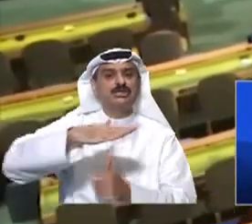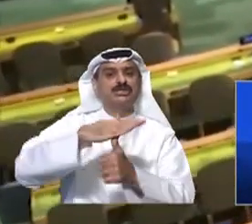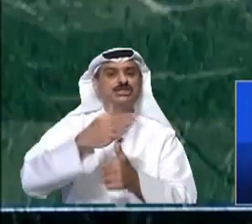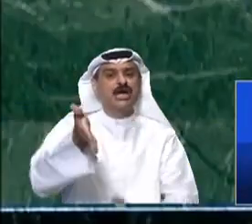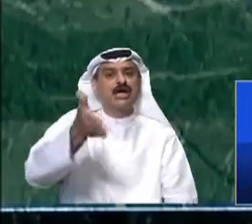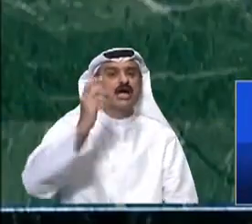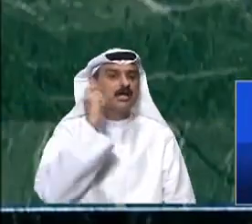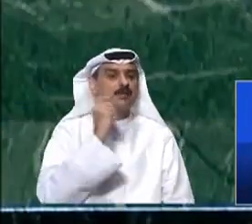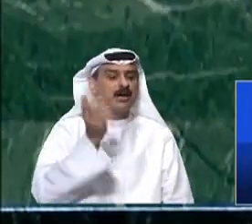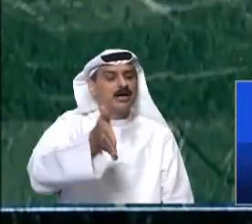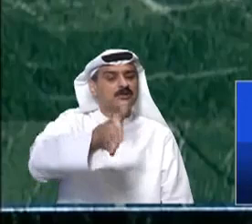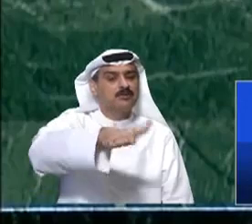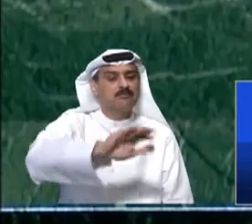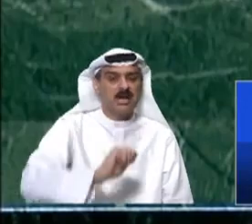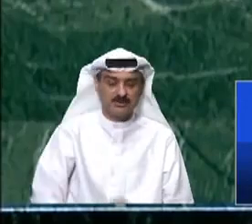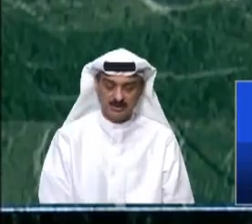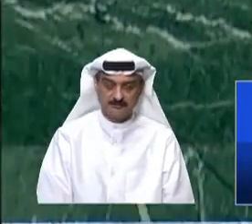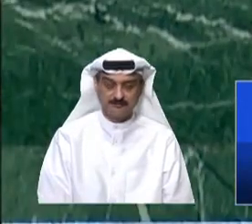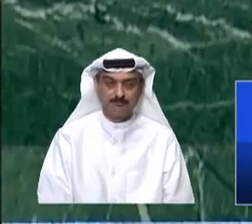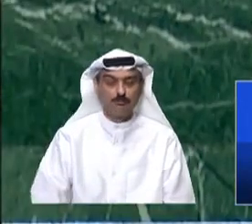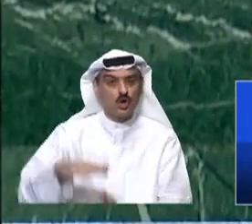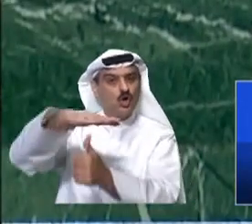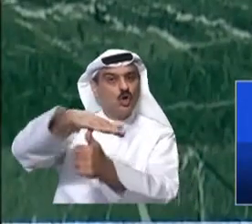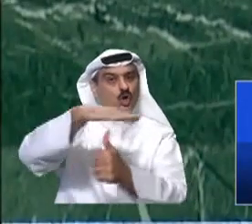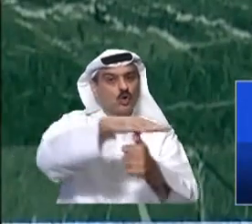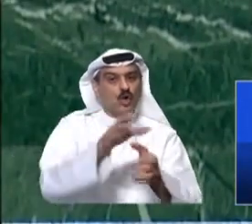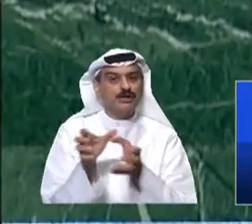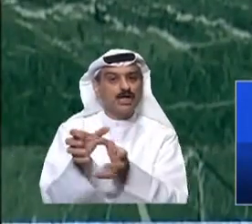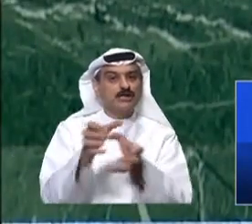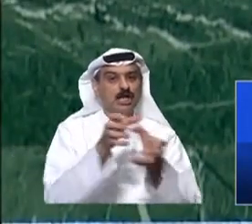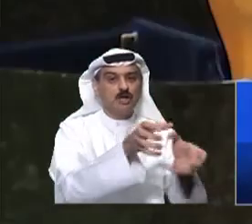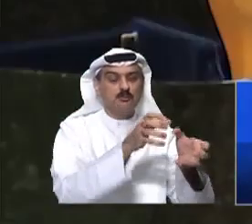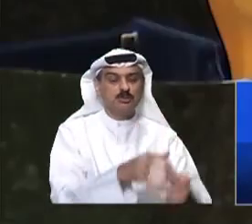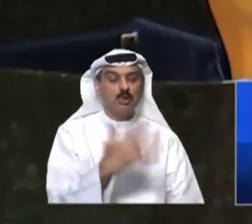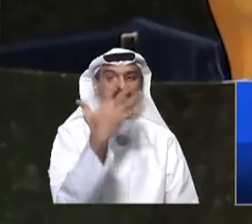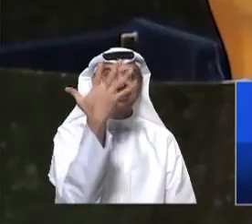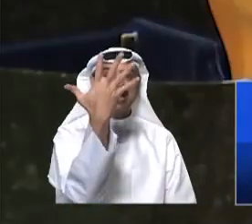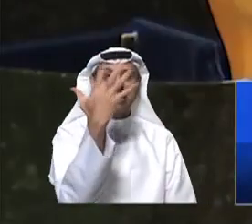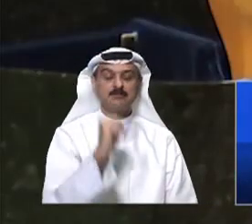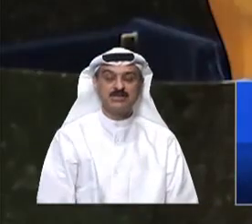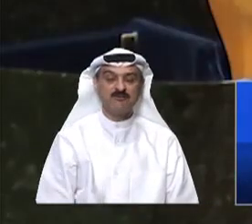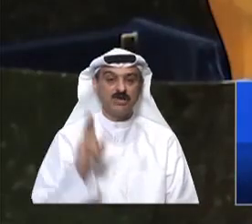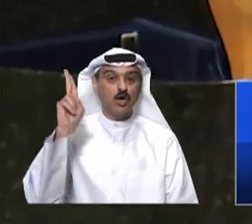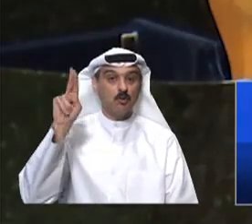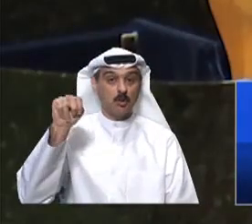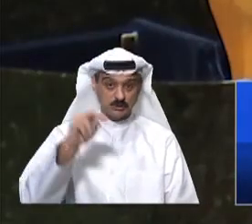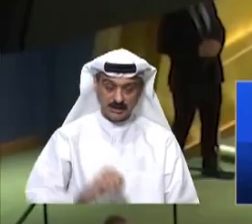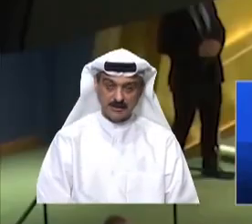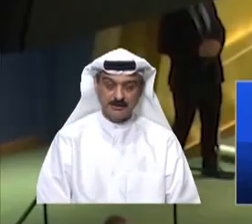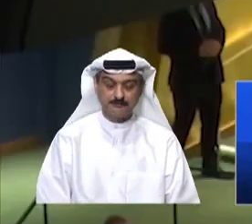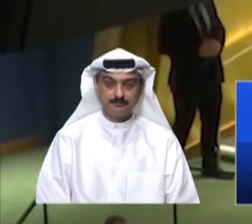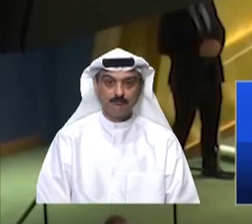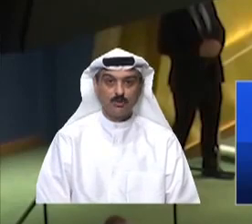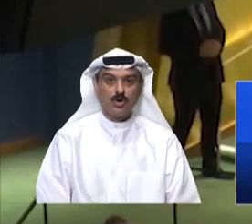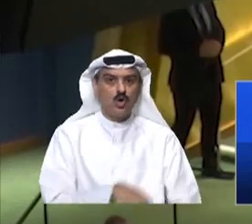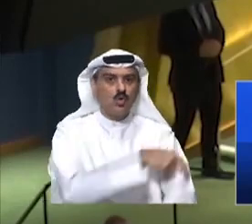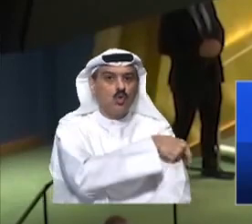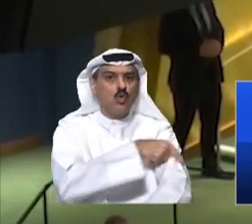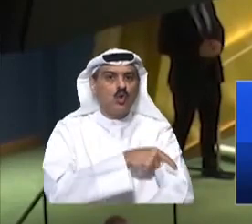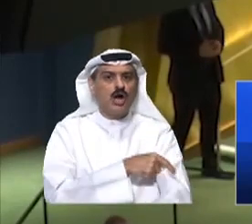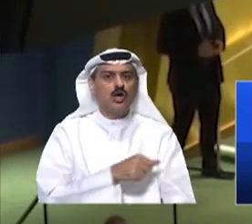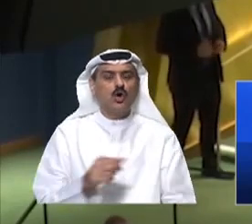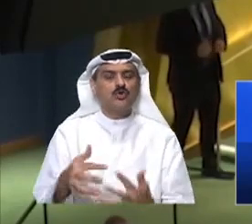ثراه. وتحدث رؤساء المجموعات الجغرافية الخمس لدى الأمم المتحدة والمندوبة الدائمة